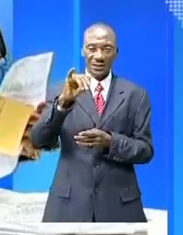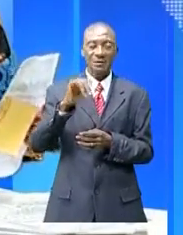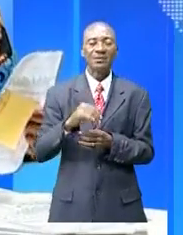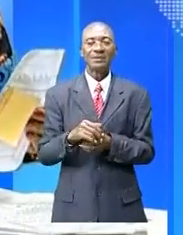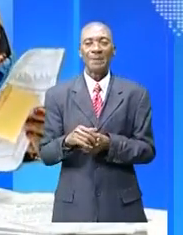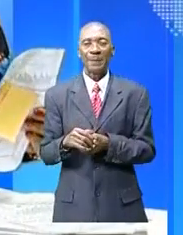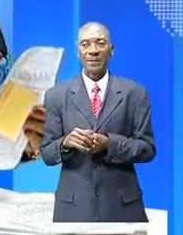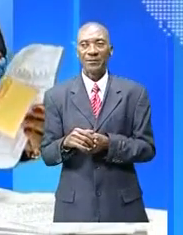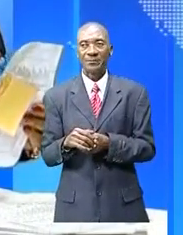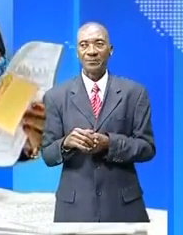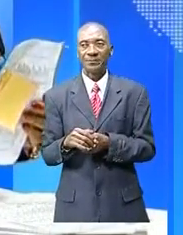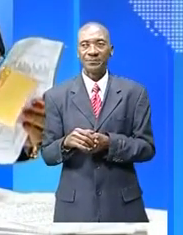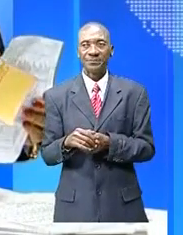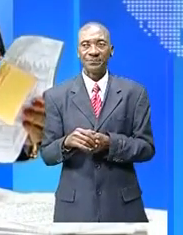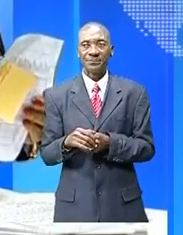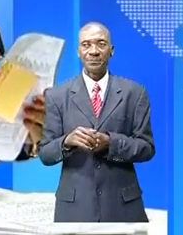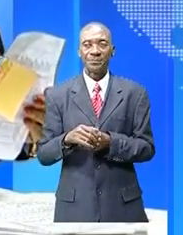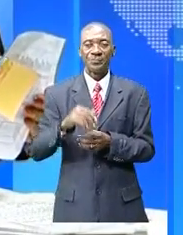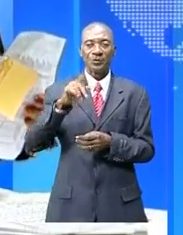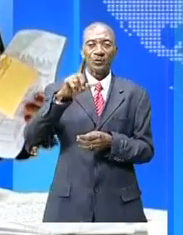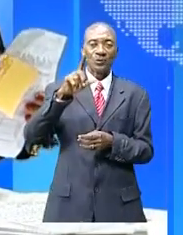avons Roussank Mapé,